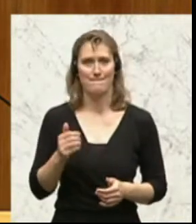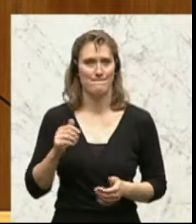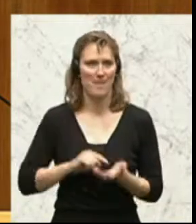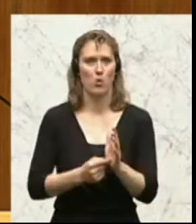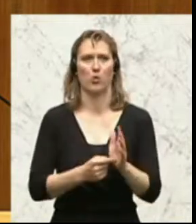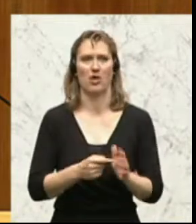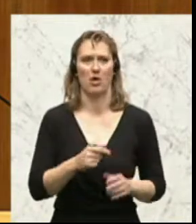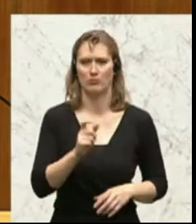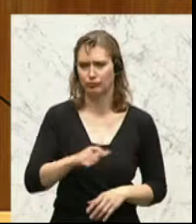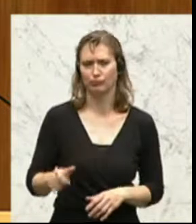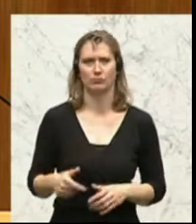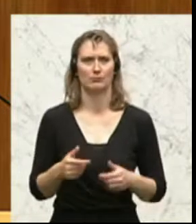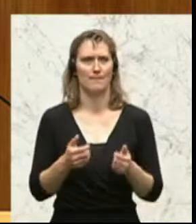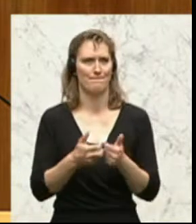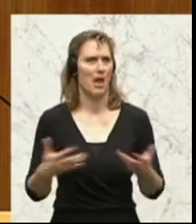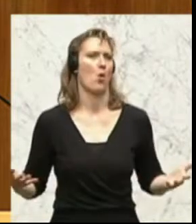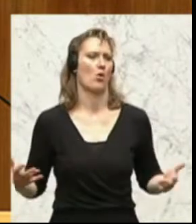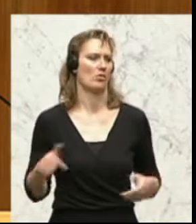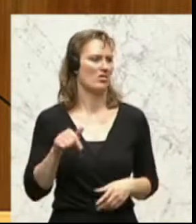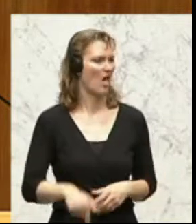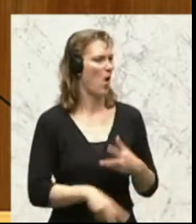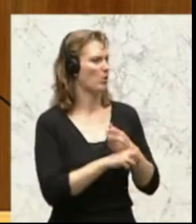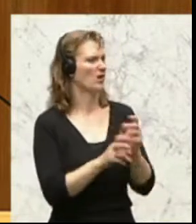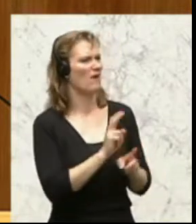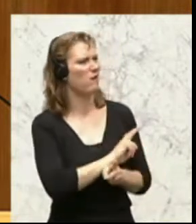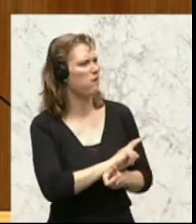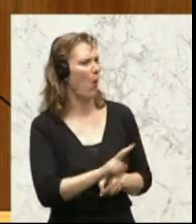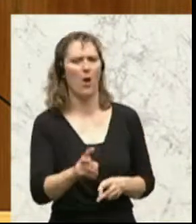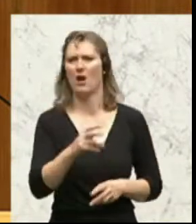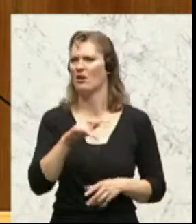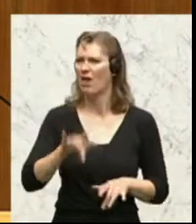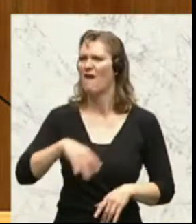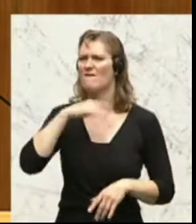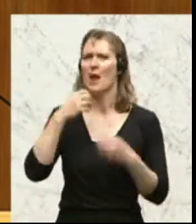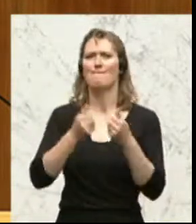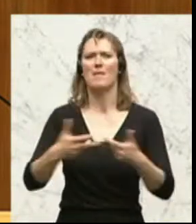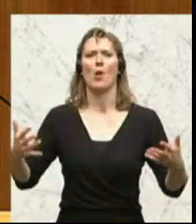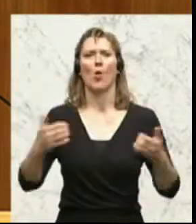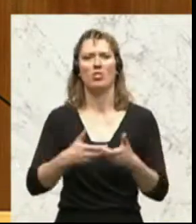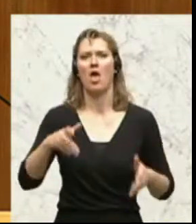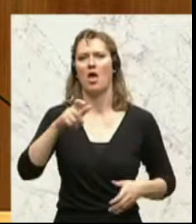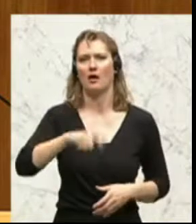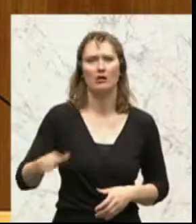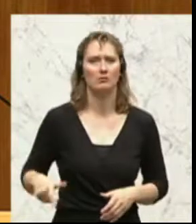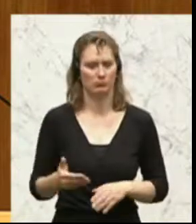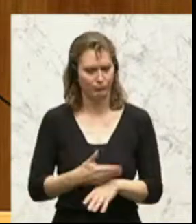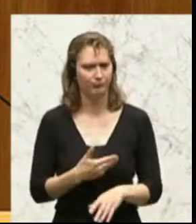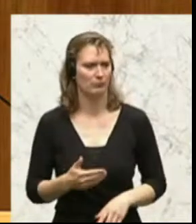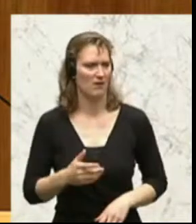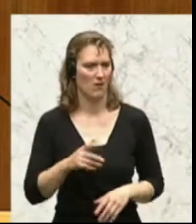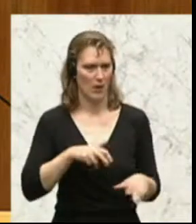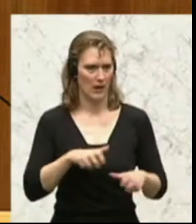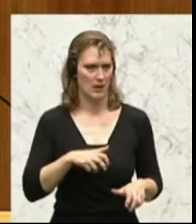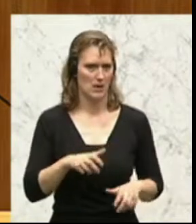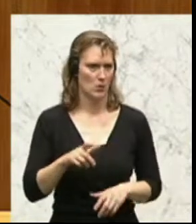Herren, Österreich ist voller Millionäre, jedenfalls zumindest jetzt noch, bevor die Regierung womöglich